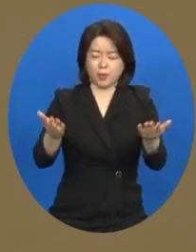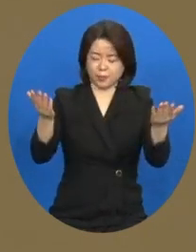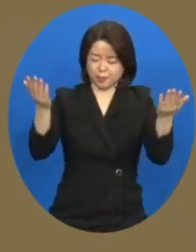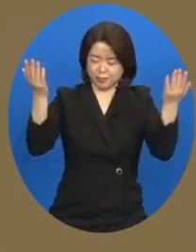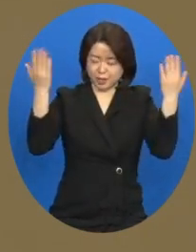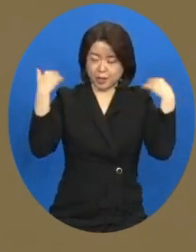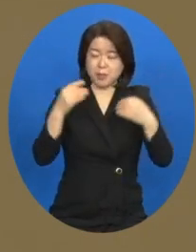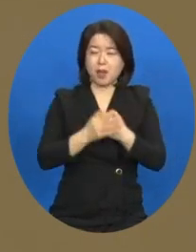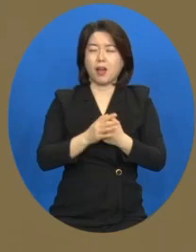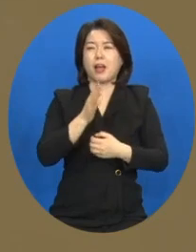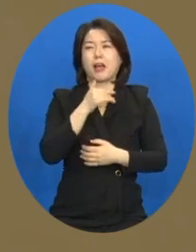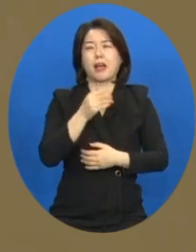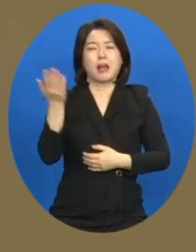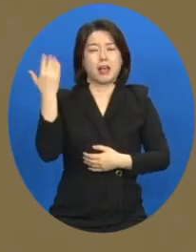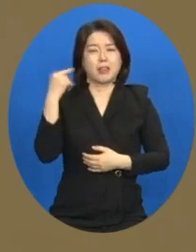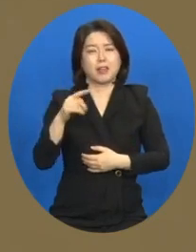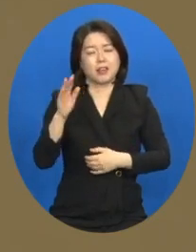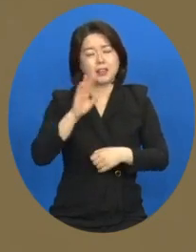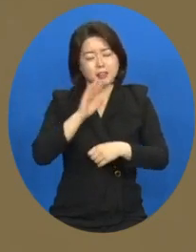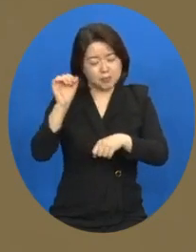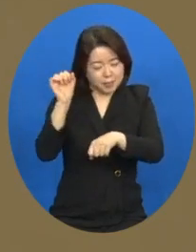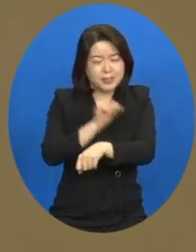하, 그때 정말 잘했다.